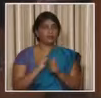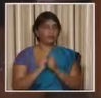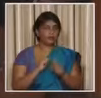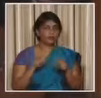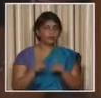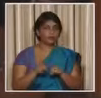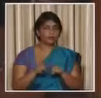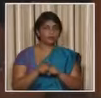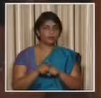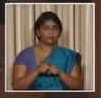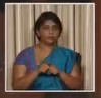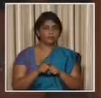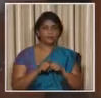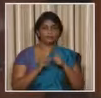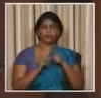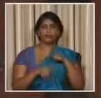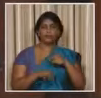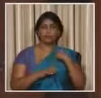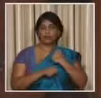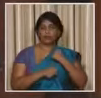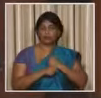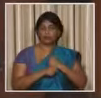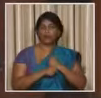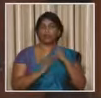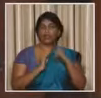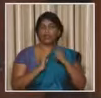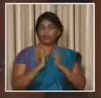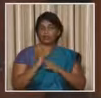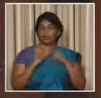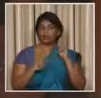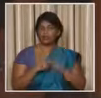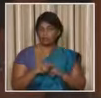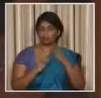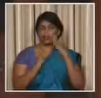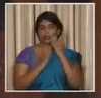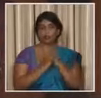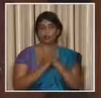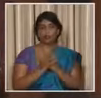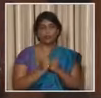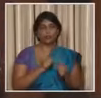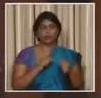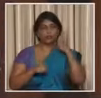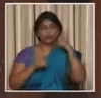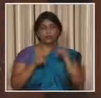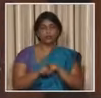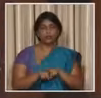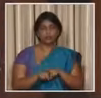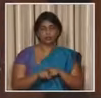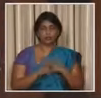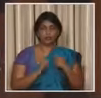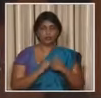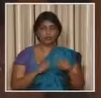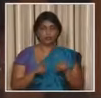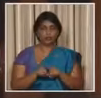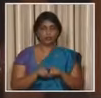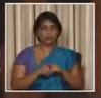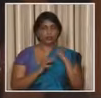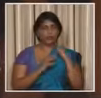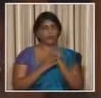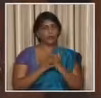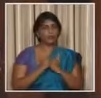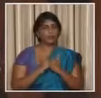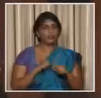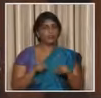හිතන්නේ ලංකාවේ රජයට එන්න තියෙන බදු ප්‍රමාණය අඩු වෙනවා. ඉතින් IMF එකේ agree වෙච්ච කොන්දේසි වලින් ලංකාවේ සාමාන්‍ය ජනතාවගේ ඉන්කම් ටැක්ස් වැඩි